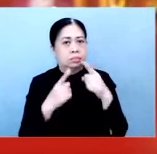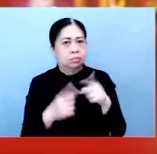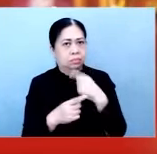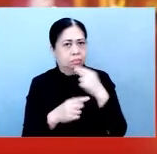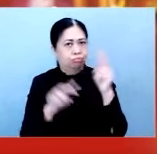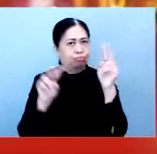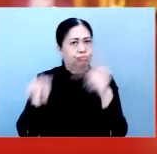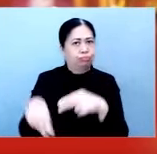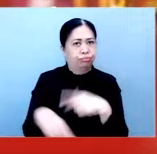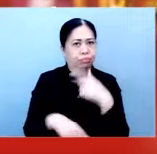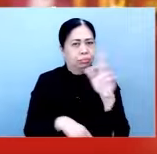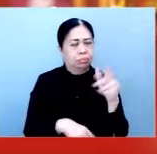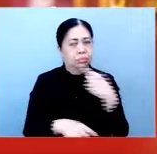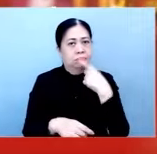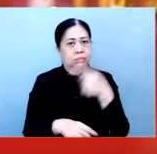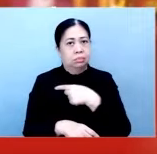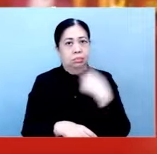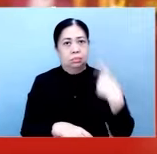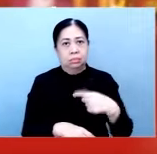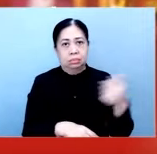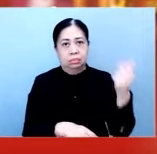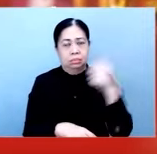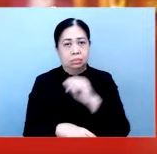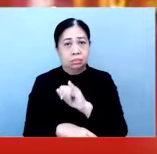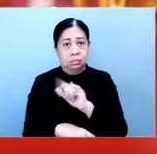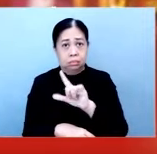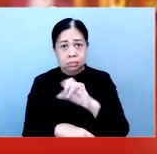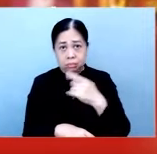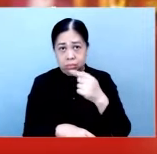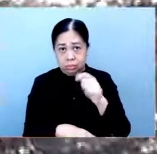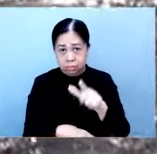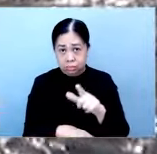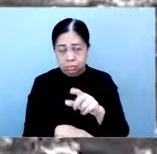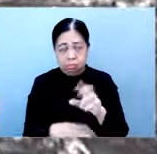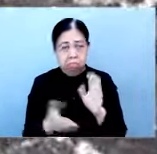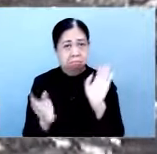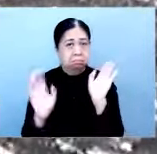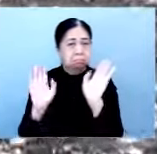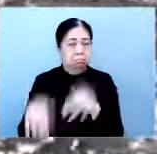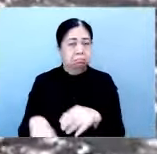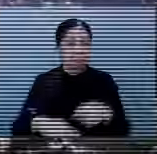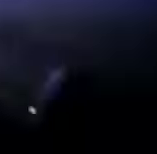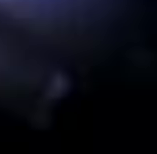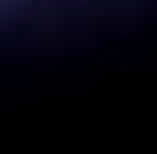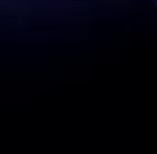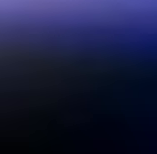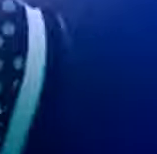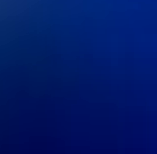maliitin at tawagin ng Chinese official na illegal at walang visa ang arbitral ruling.